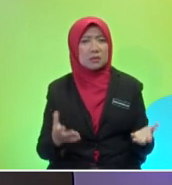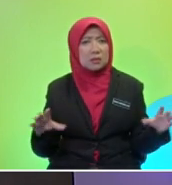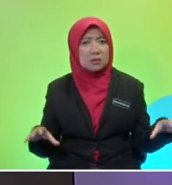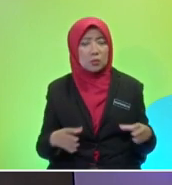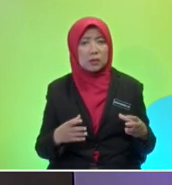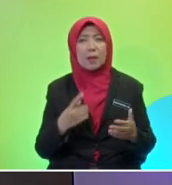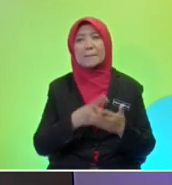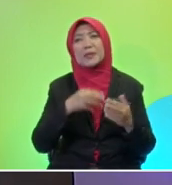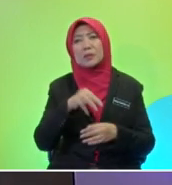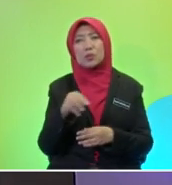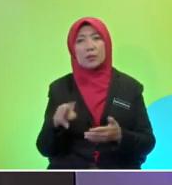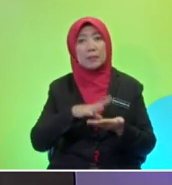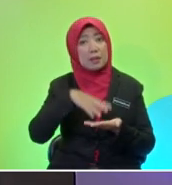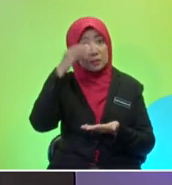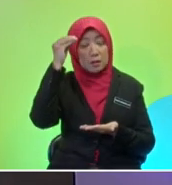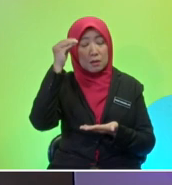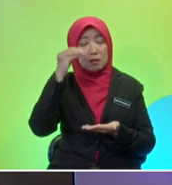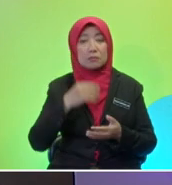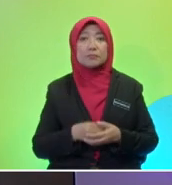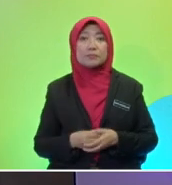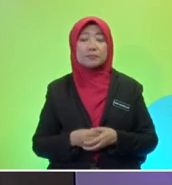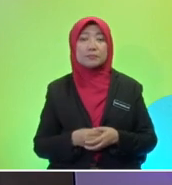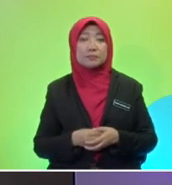kita yang pertama adalah